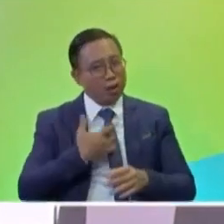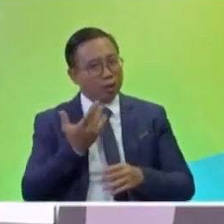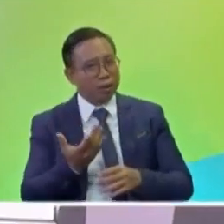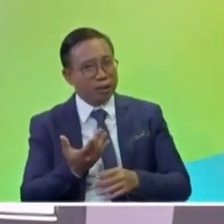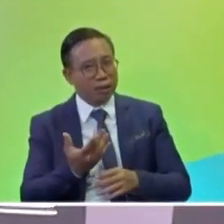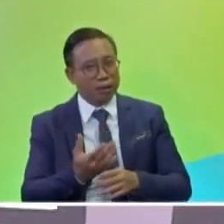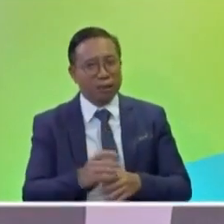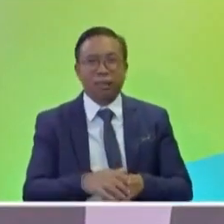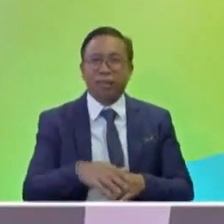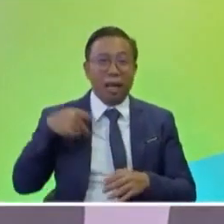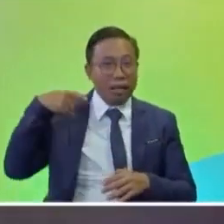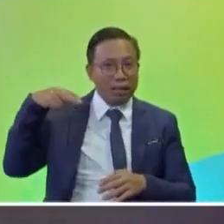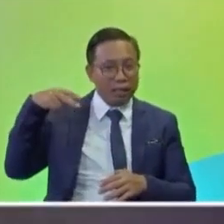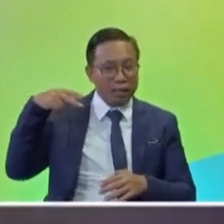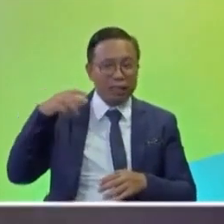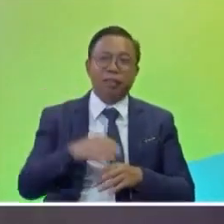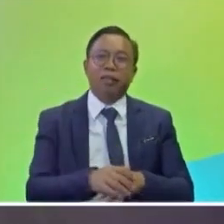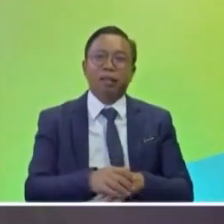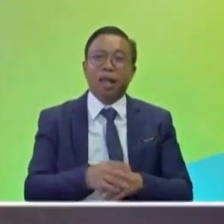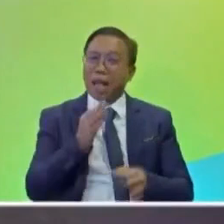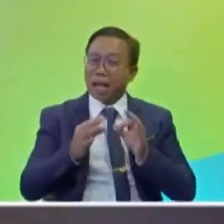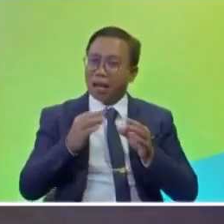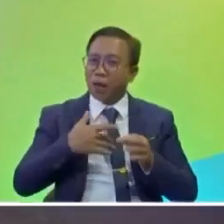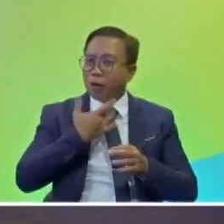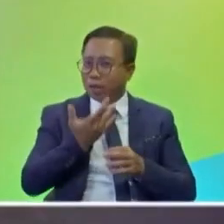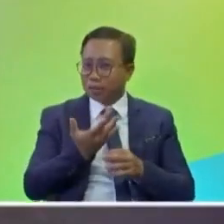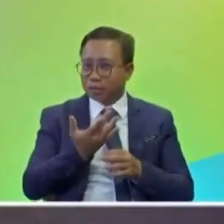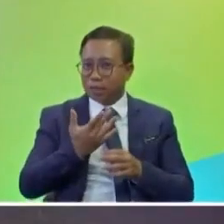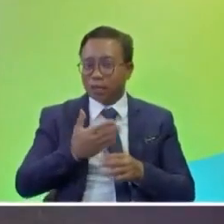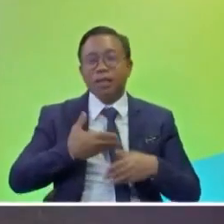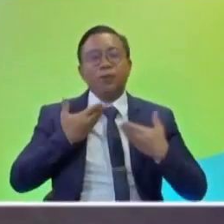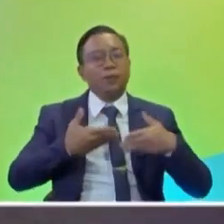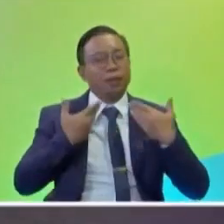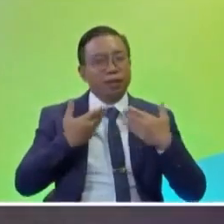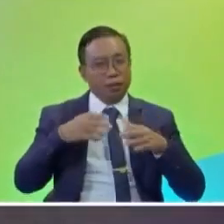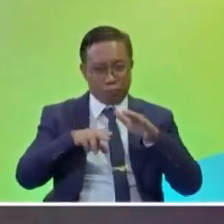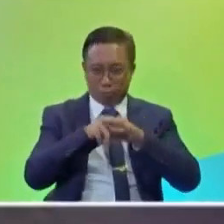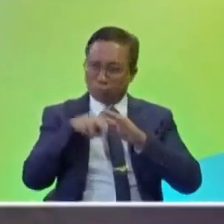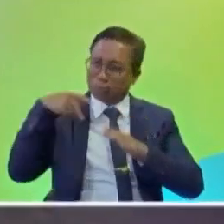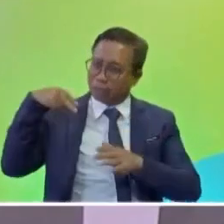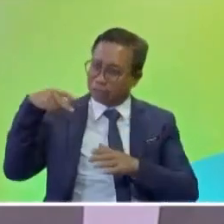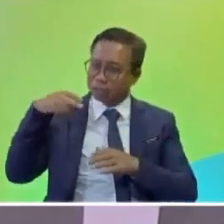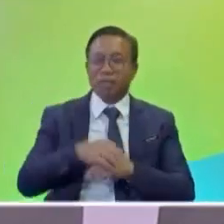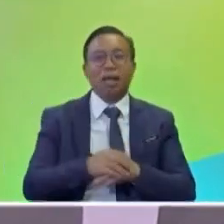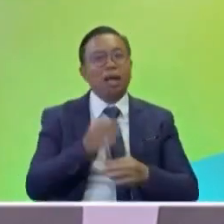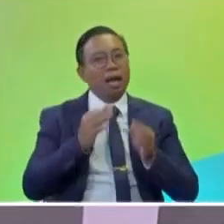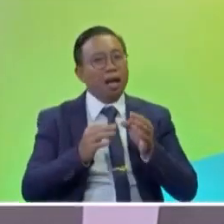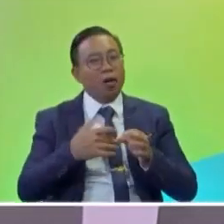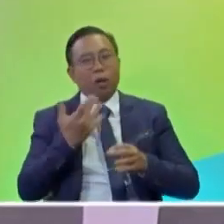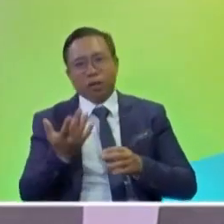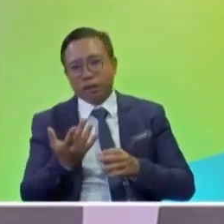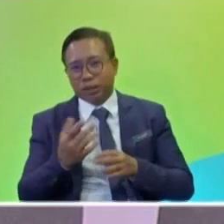gembira, hentak kaki. Hentak. Kalau rasa gembira, hentak kaki. Kalau rasa